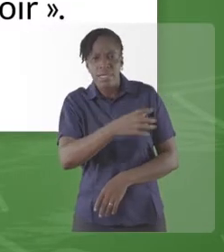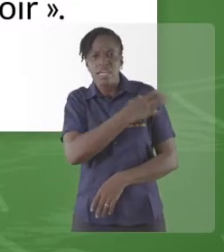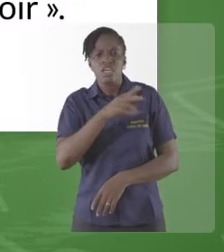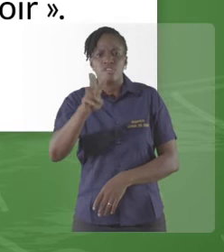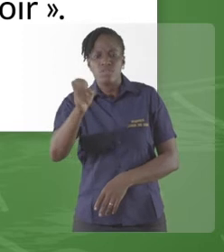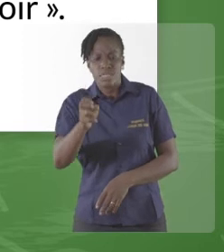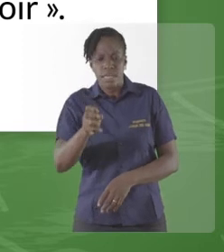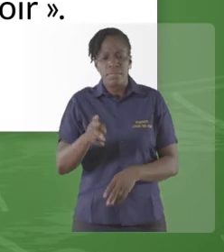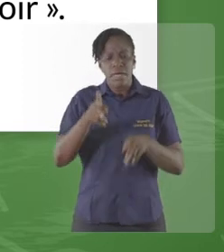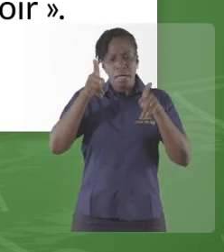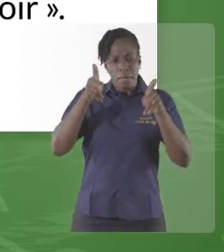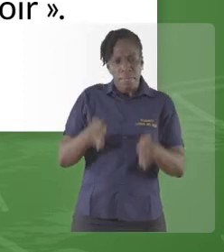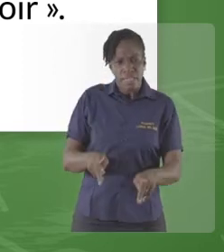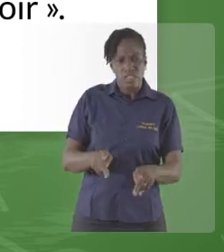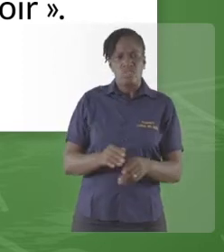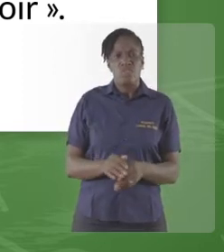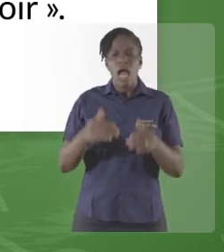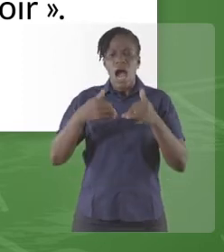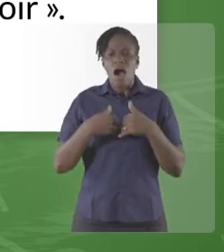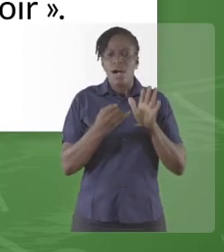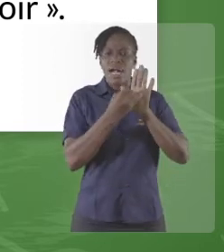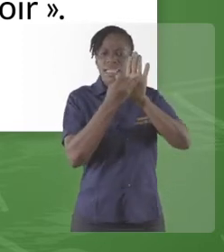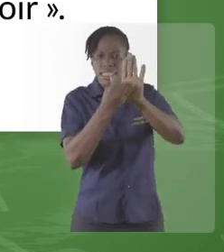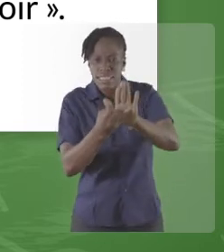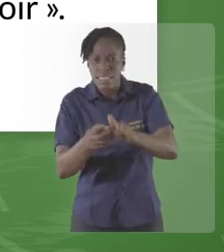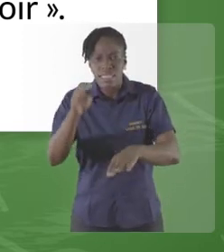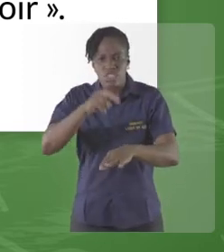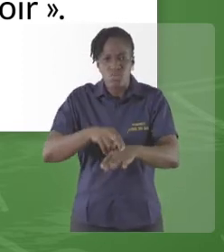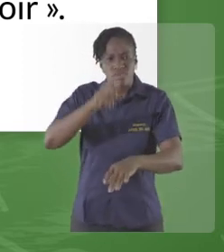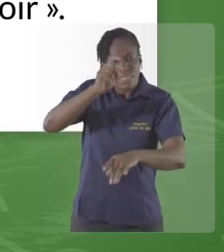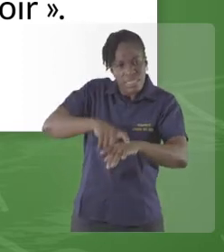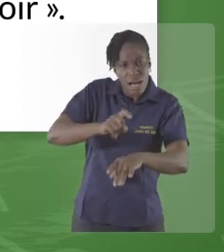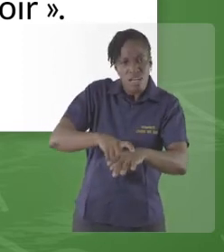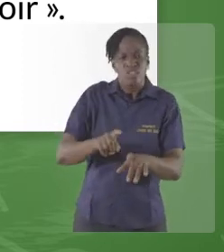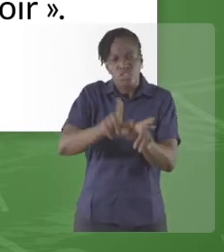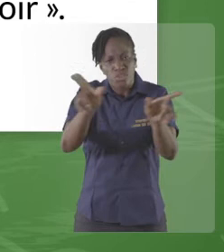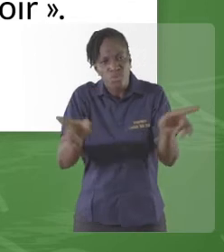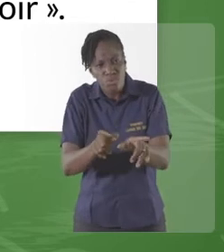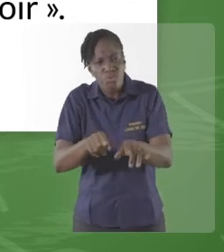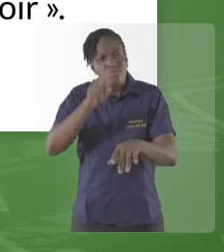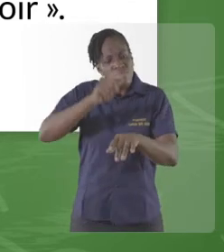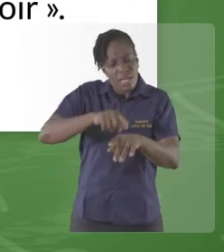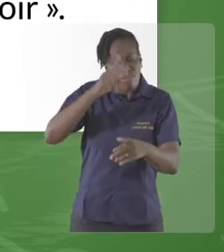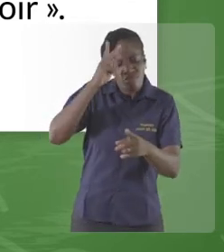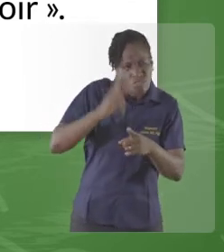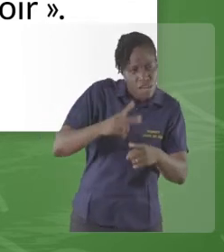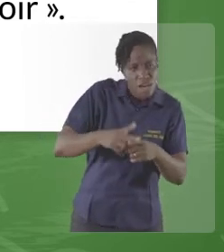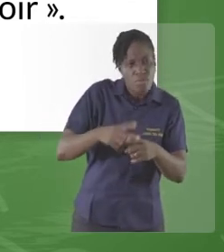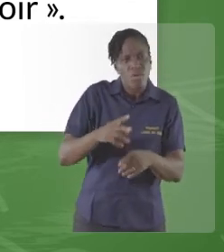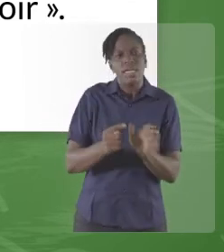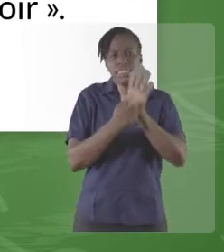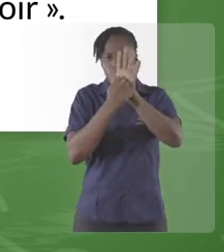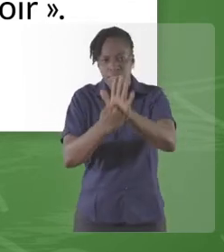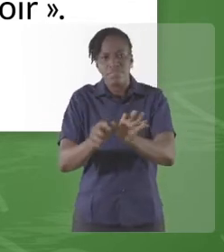de la deuxième personne. Nous avons aussi l'indication de temps, de lieu, de temps verbaux et